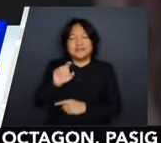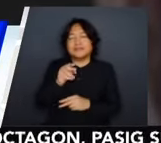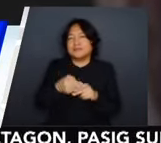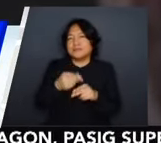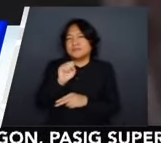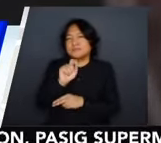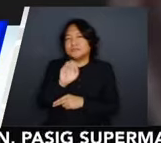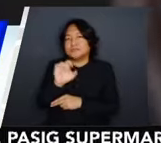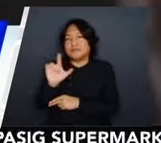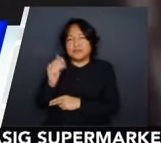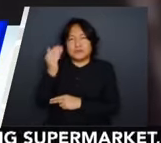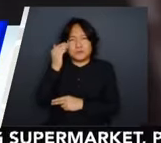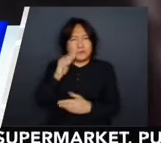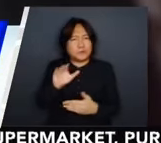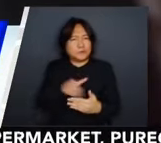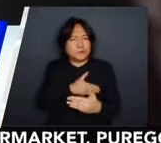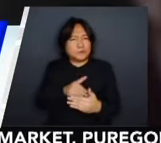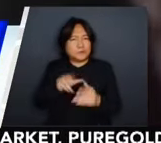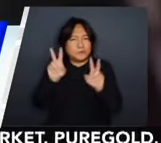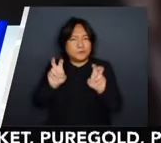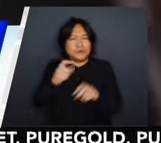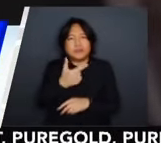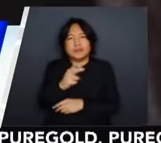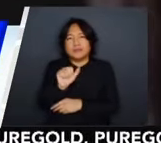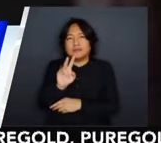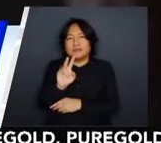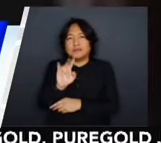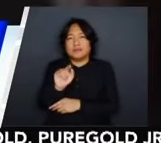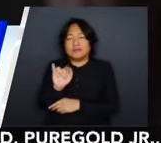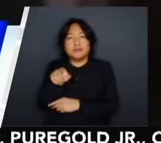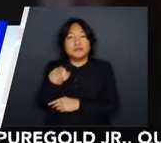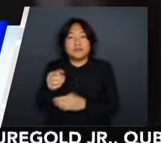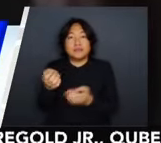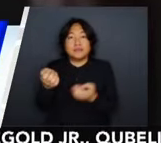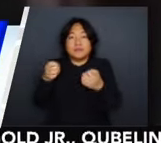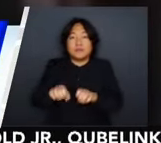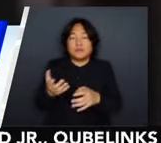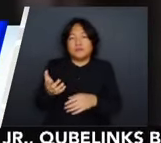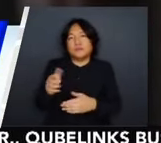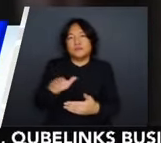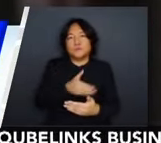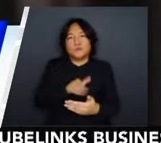Defying Gravity. Ang sa isang event para sa musical film na Wicked,